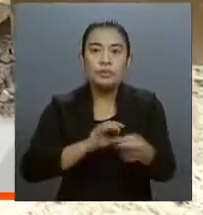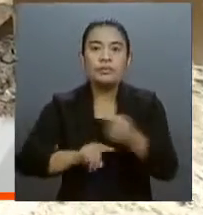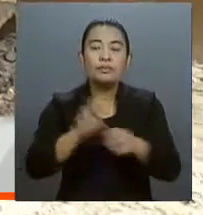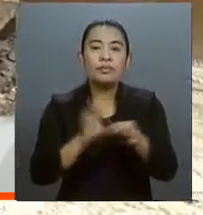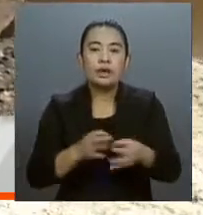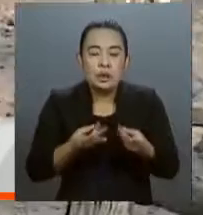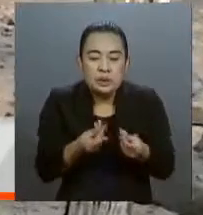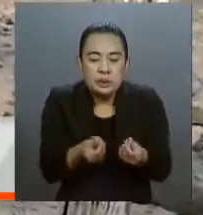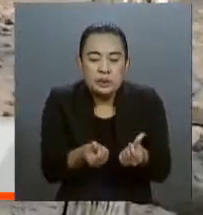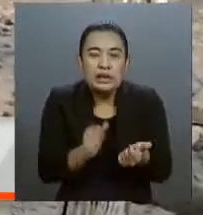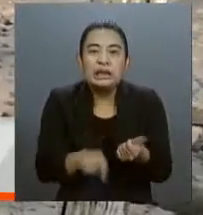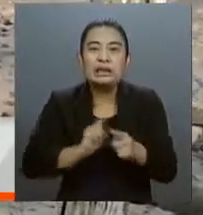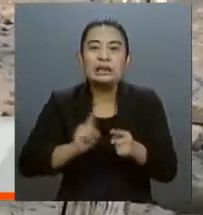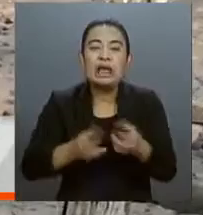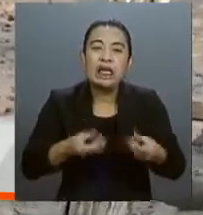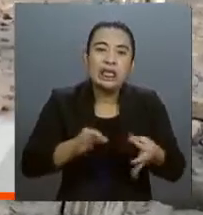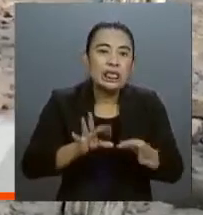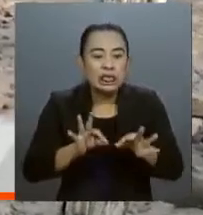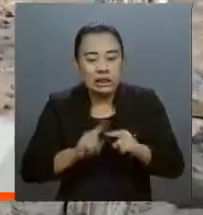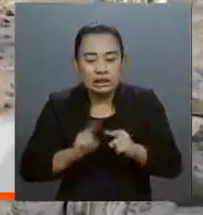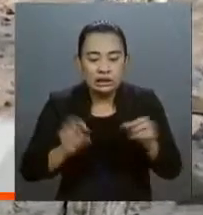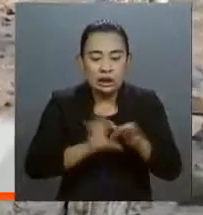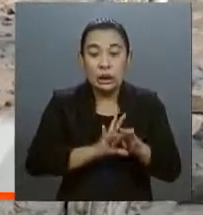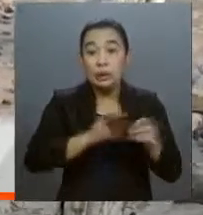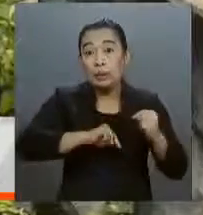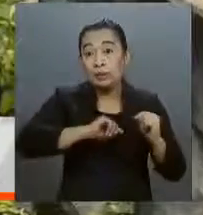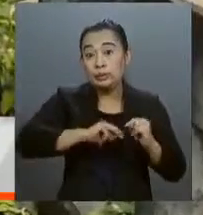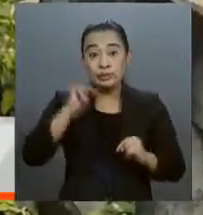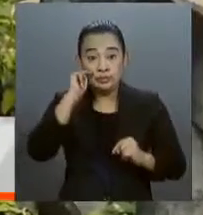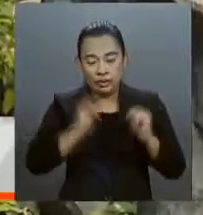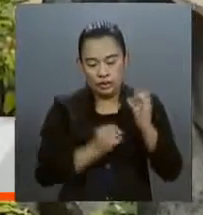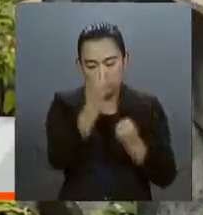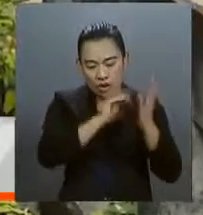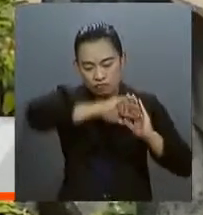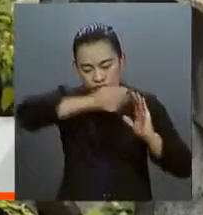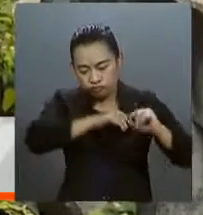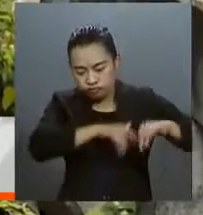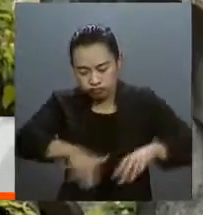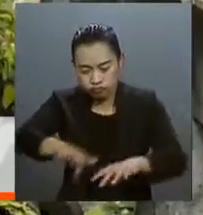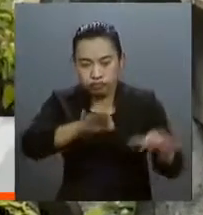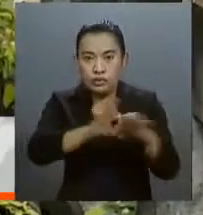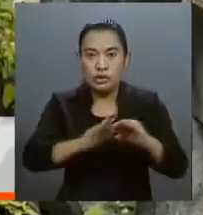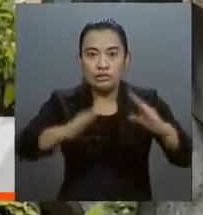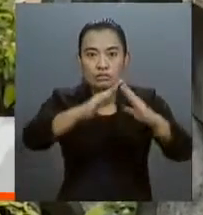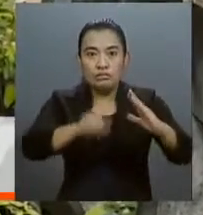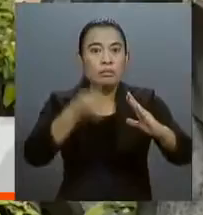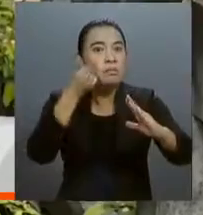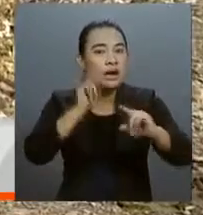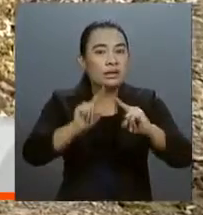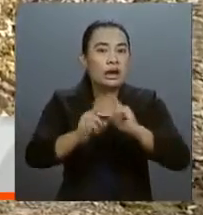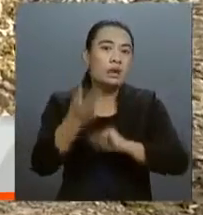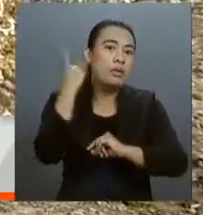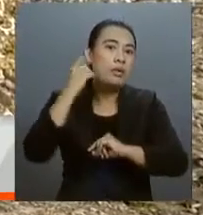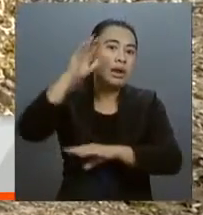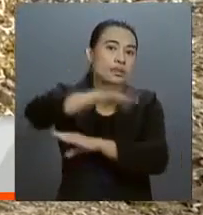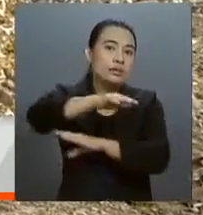และขยะหลังเกิดเหตุน้ำป่าไหลบ่ามาตามลำพ้วยแม่เสริมเข้าท่วมบ้านเรือนที่อยู่ติดลำพ้วยเมื่อช่วงเย็นวันค่ะ